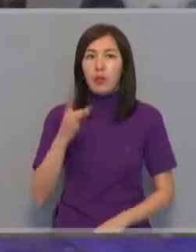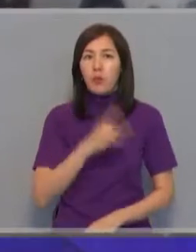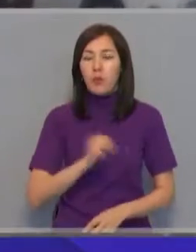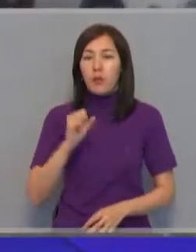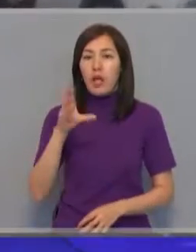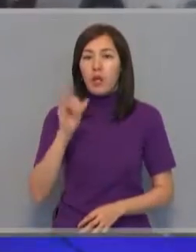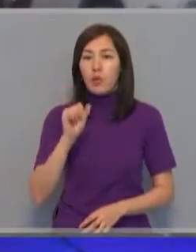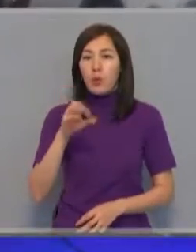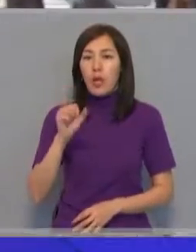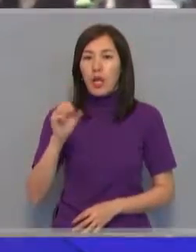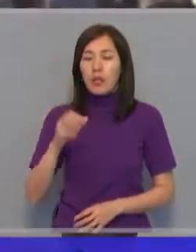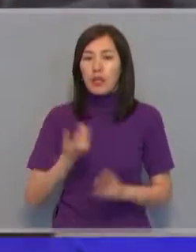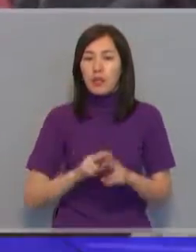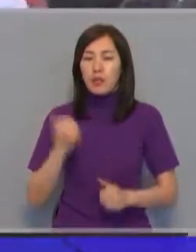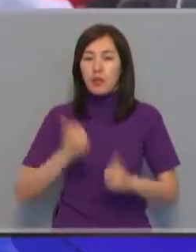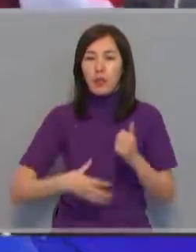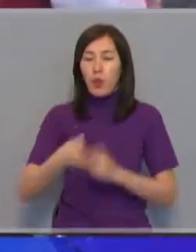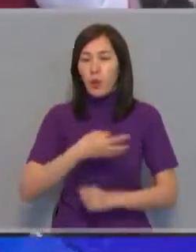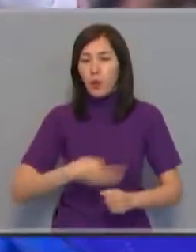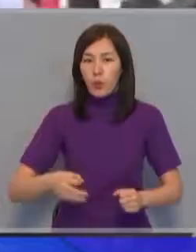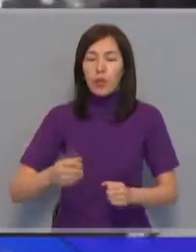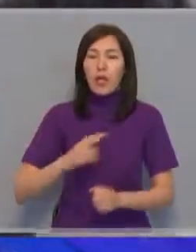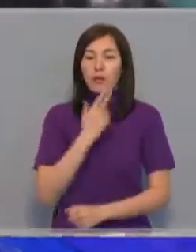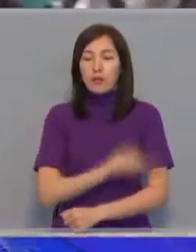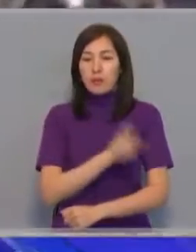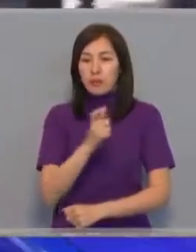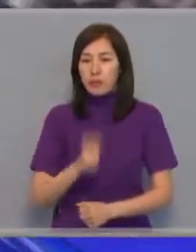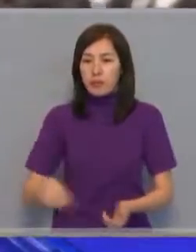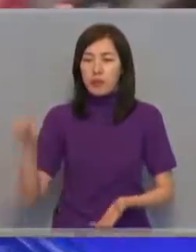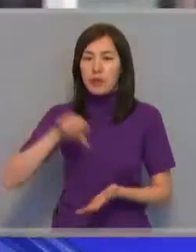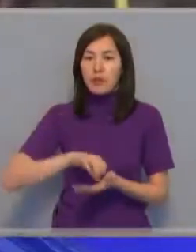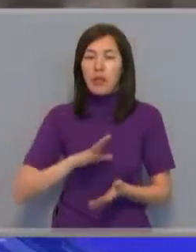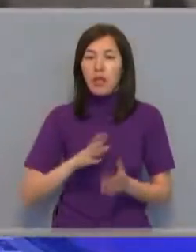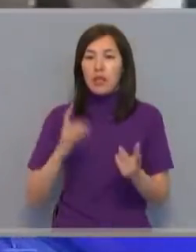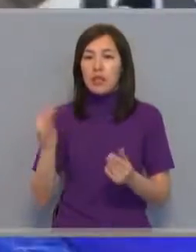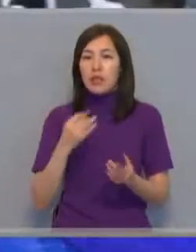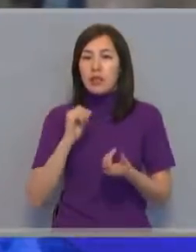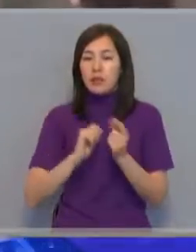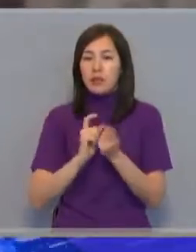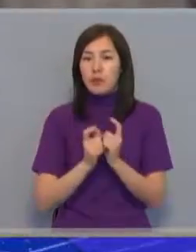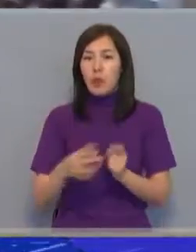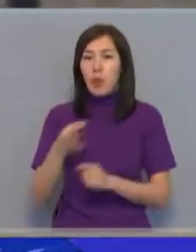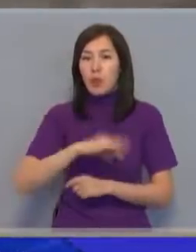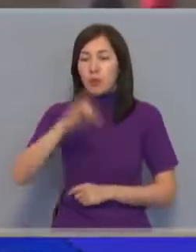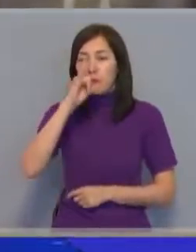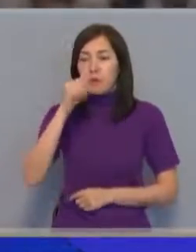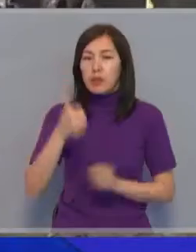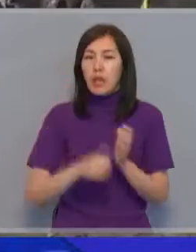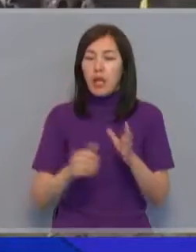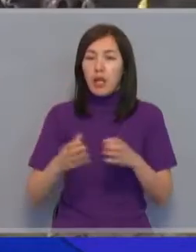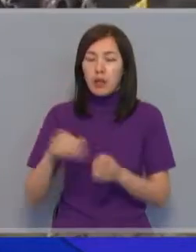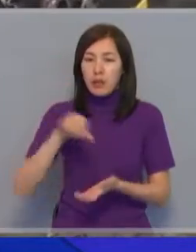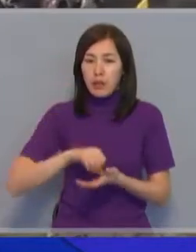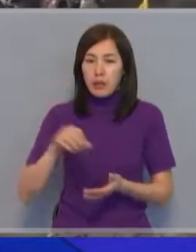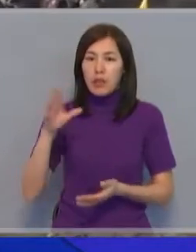ауданындағы Ақсуат атшабарында өткен бұл жарысқа облысымыздың кілең мықты шабандоздары қатысты. Аса тартысты өткен облыс чемпионатына 6 команда